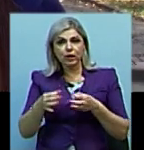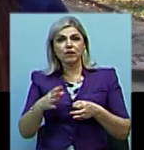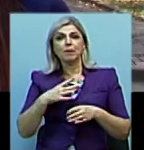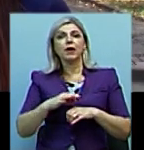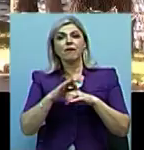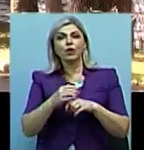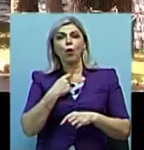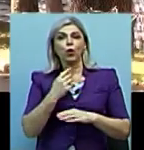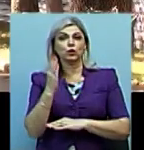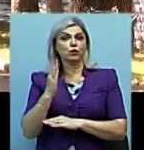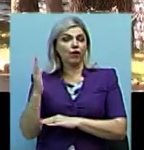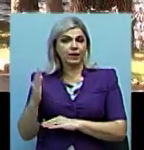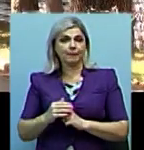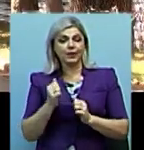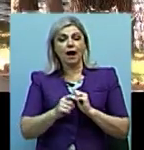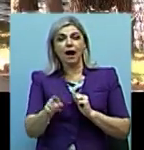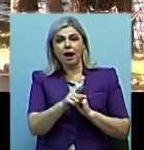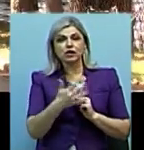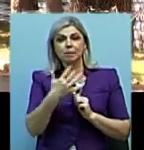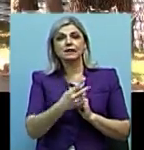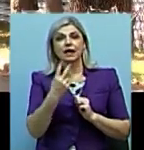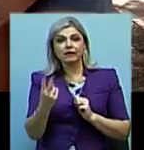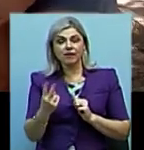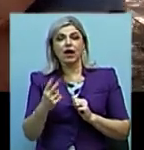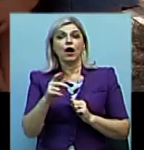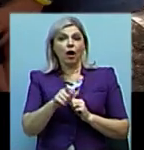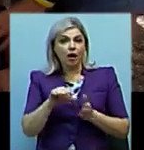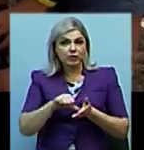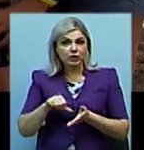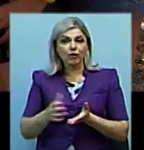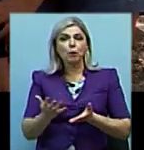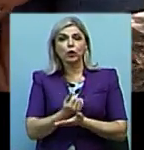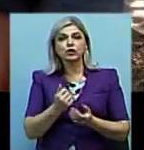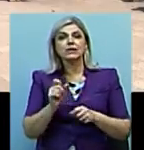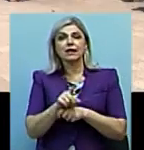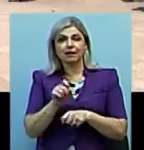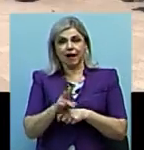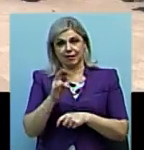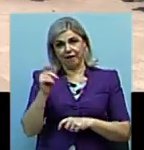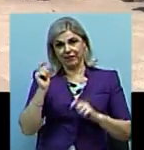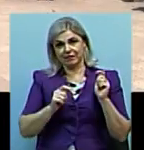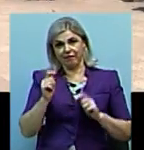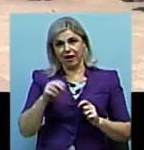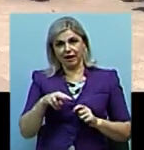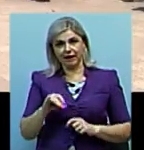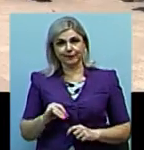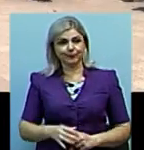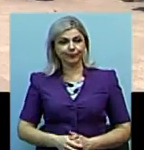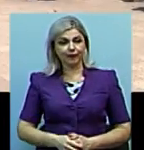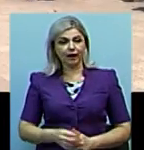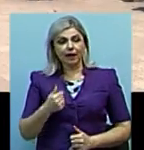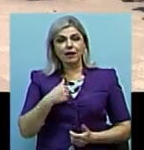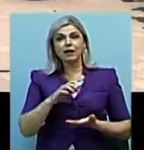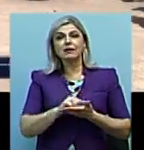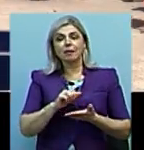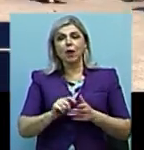проводилося голосування. Кожен з 52 кемперів отримав своє завдання на фестивалі. Я займаюся